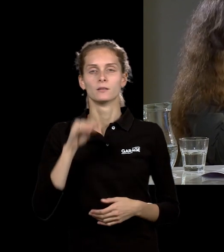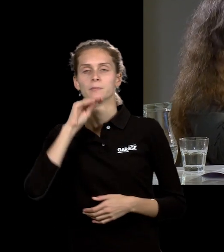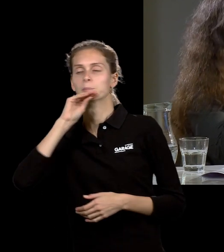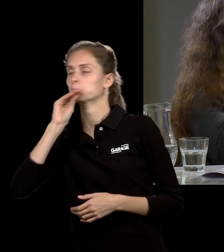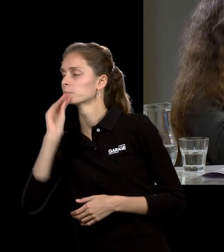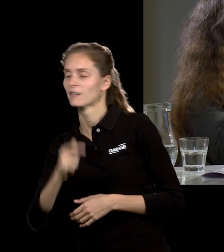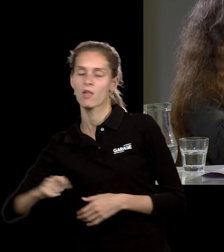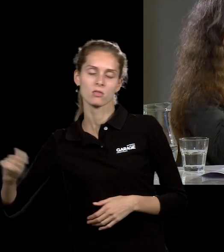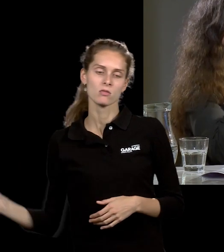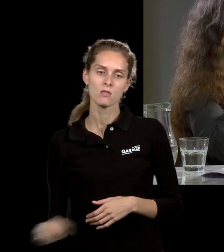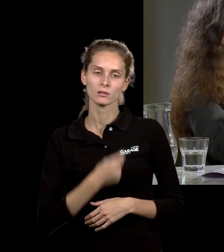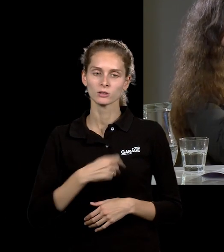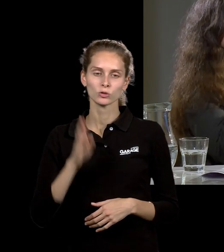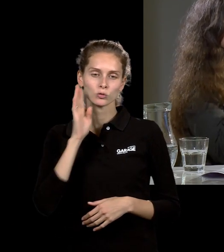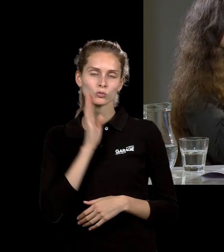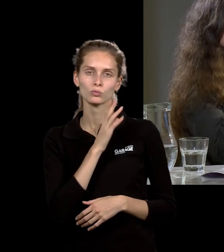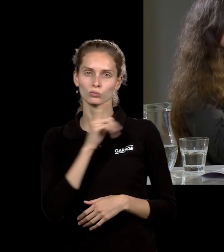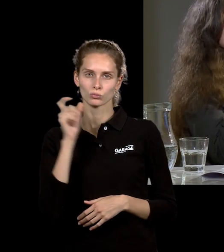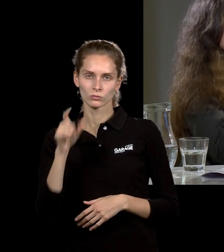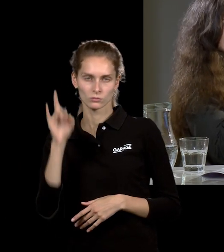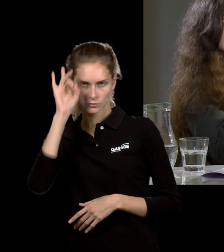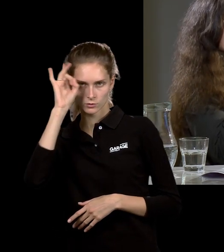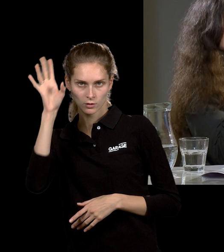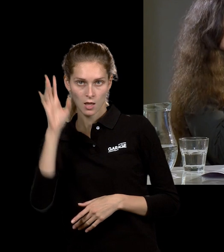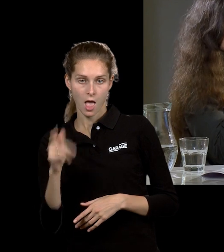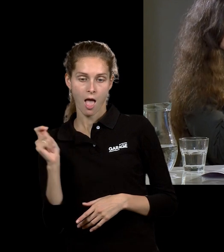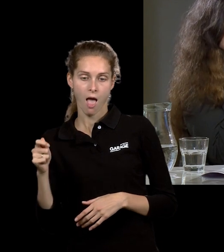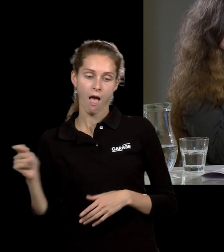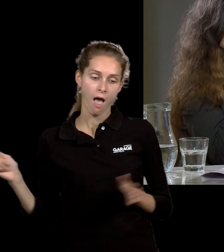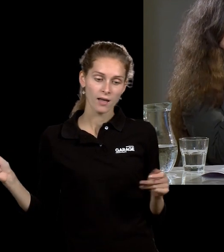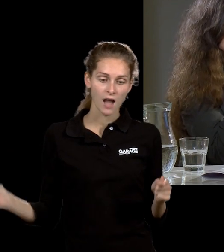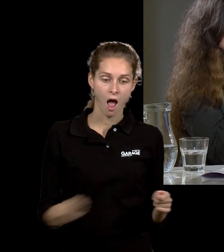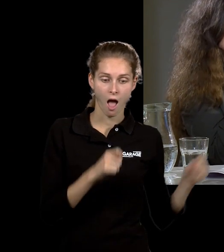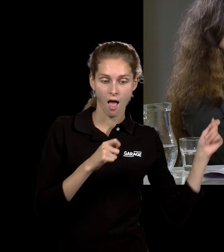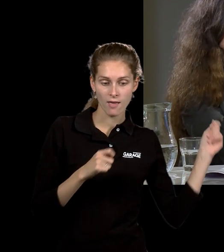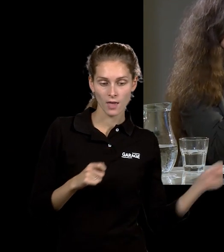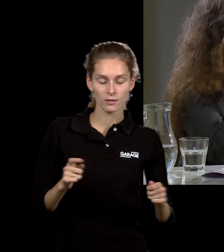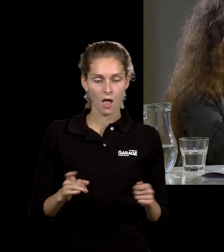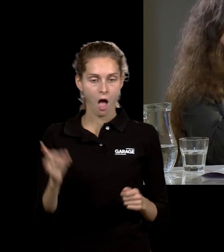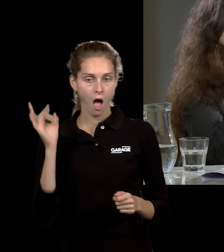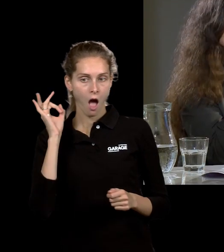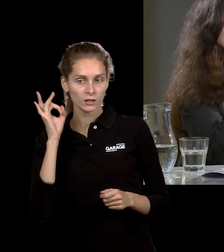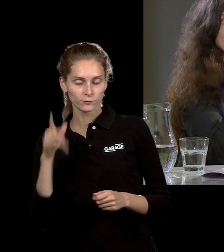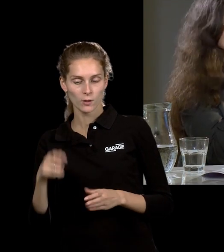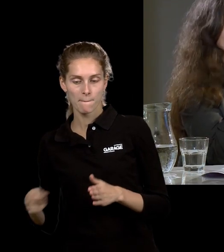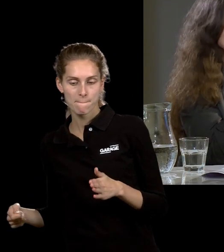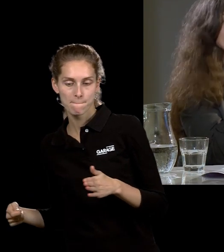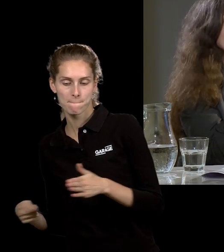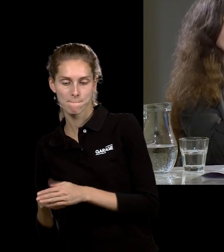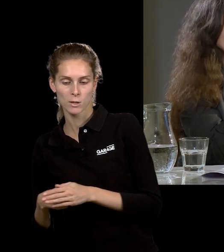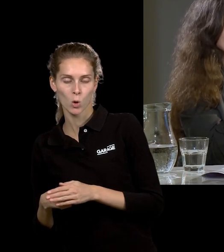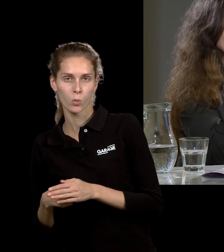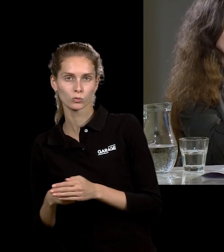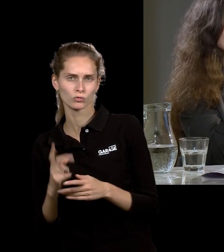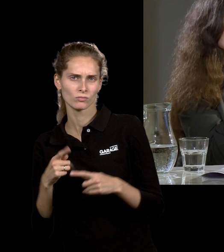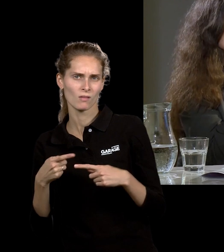знаменитая в то время. Их ракетки озвучены. Каждый из ударов, к ним подключены какие-то там, не знаю,